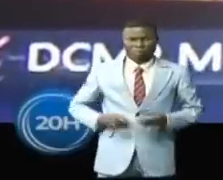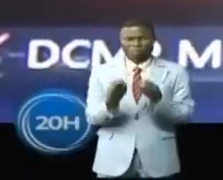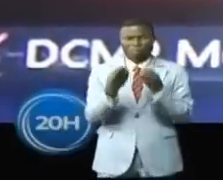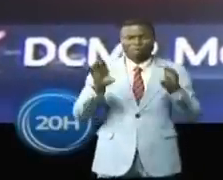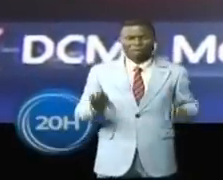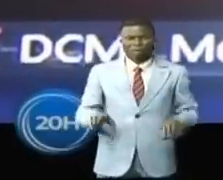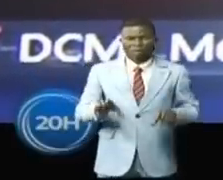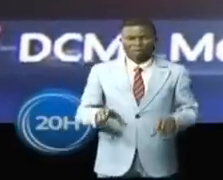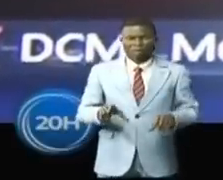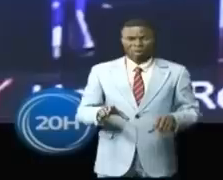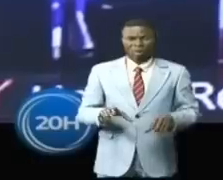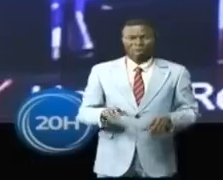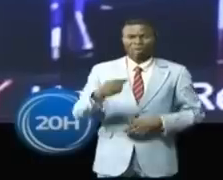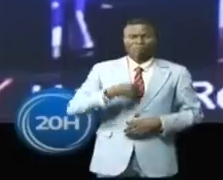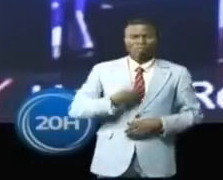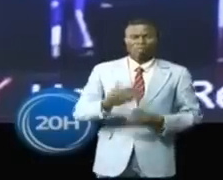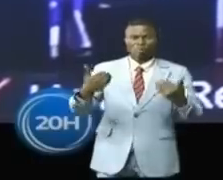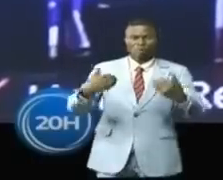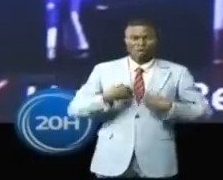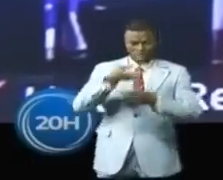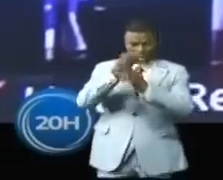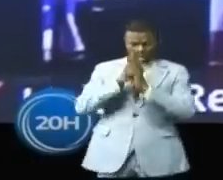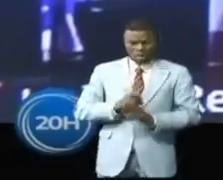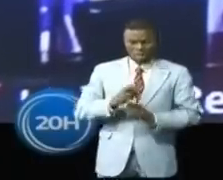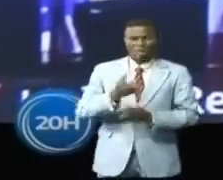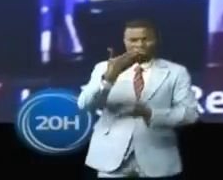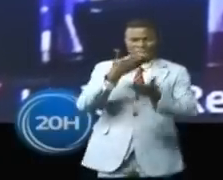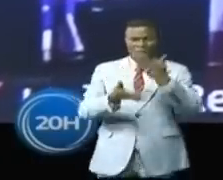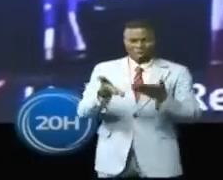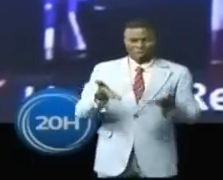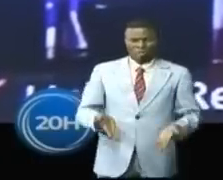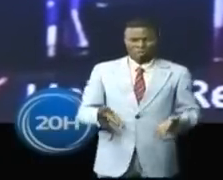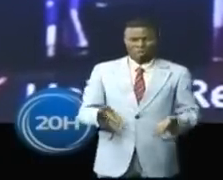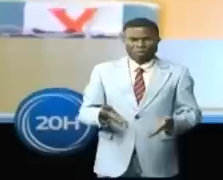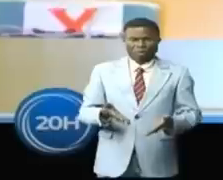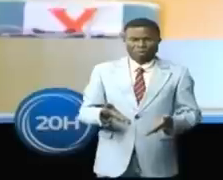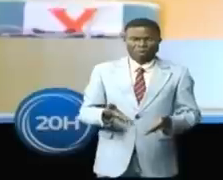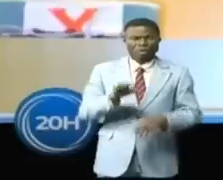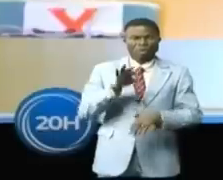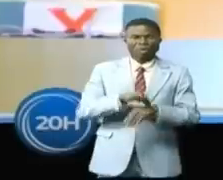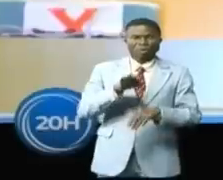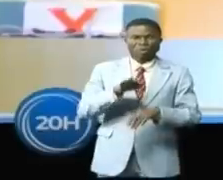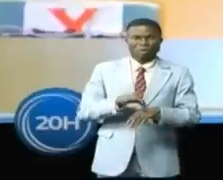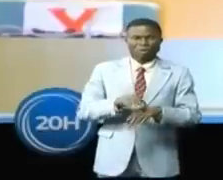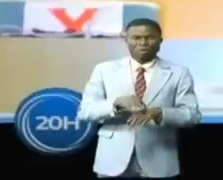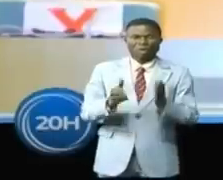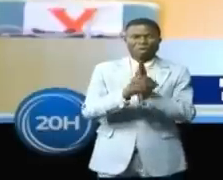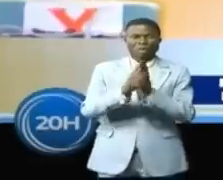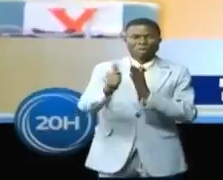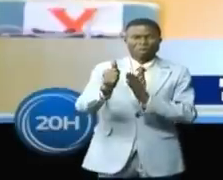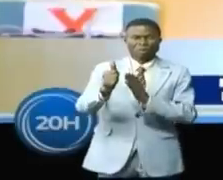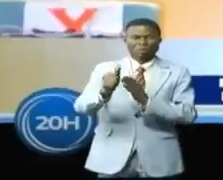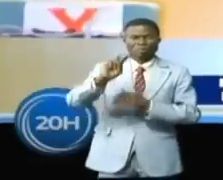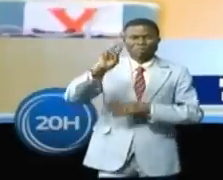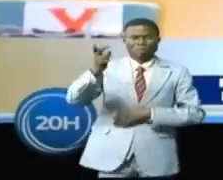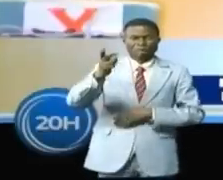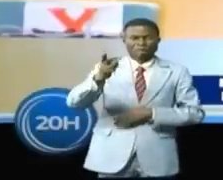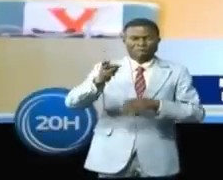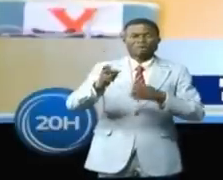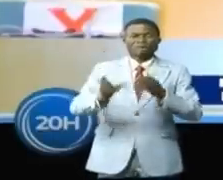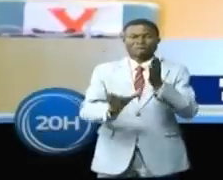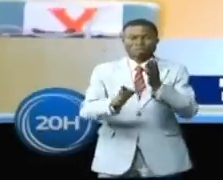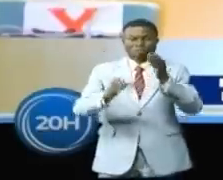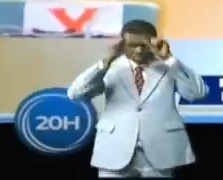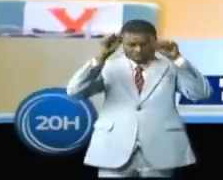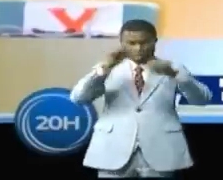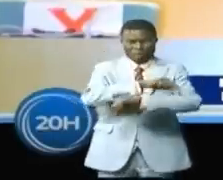Congo, que j'ai l'honneur de représenter ici, a le privilège, en sa qualité de deuxième vice-présidente du